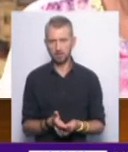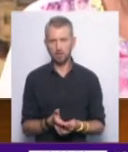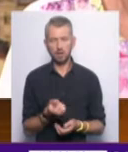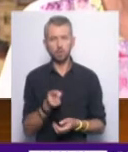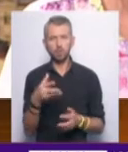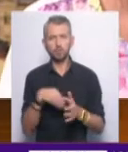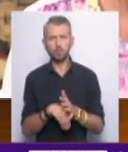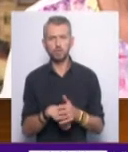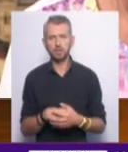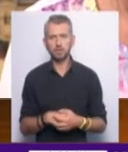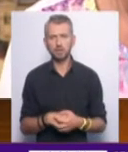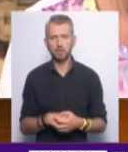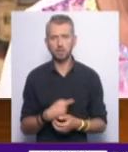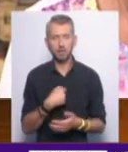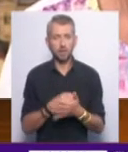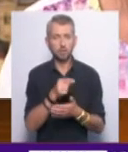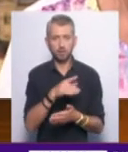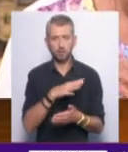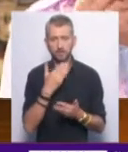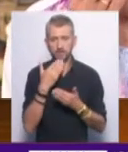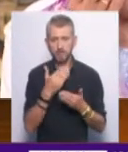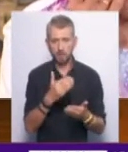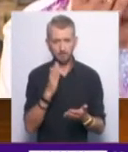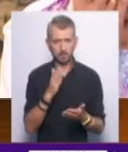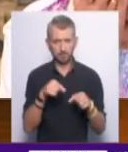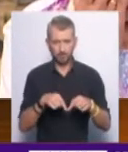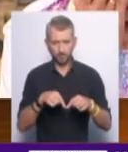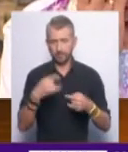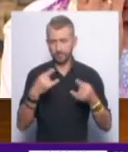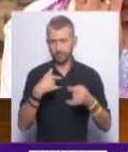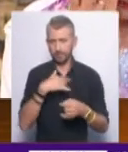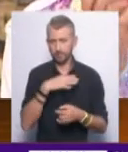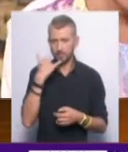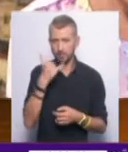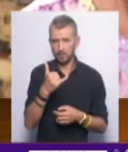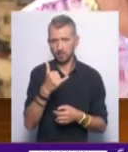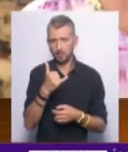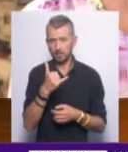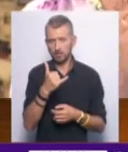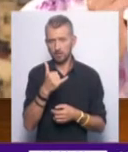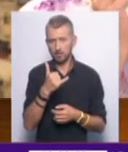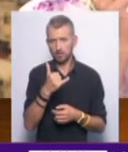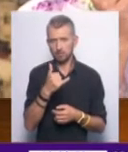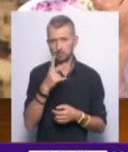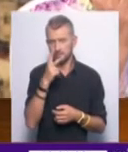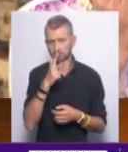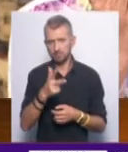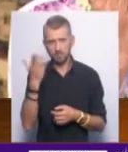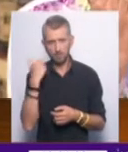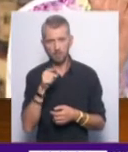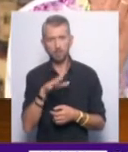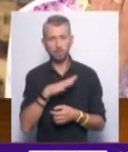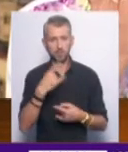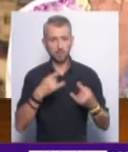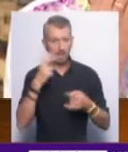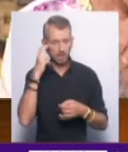саме до вас вже звертався у прямому ефірі, десь там місяць з обсягом тому, ви були на каналі Київ.